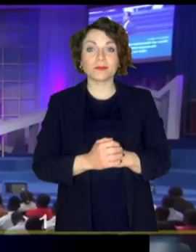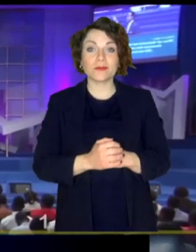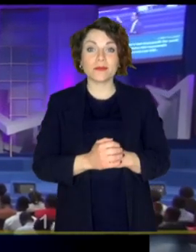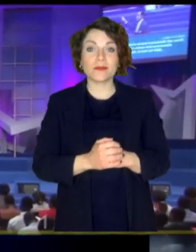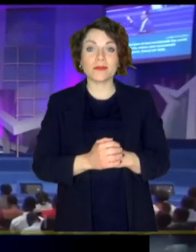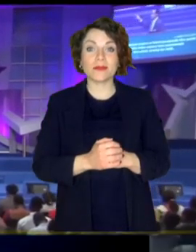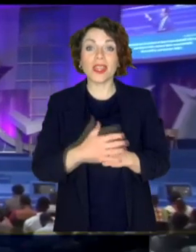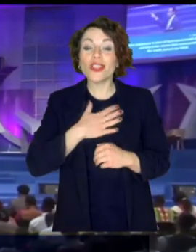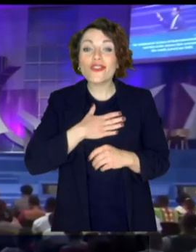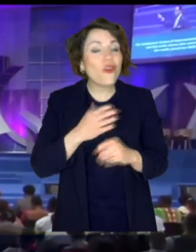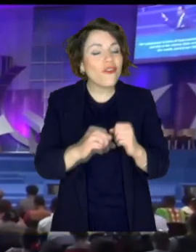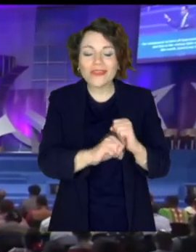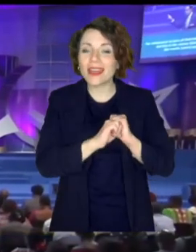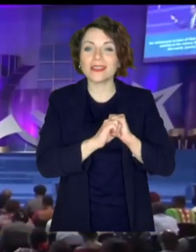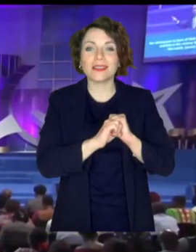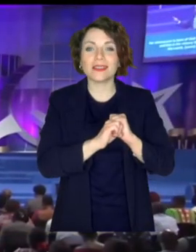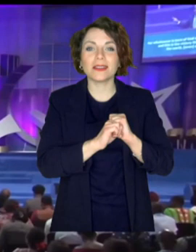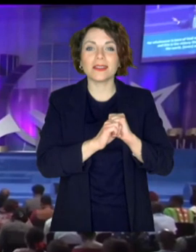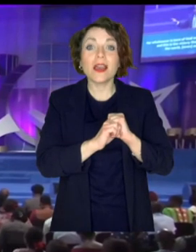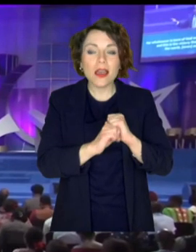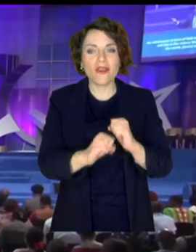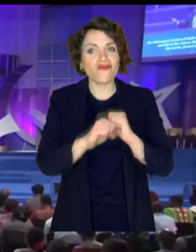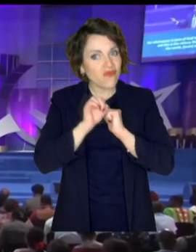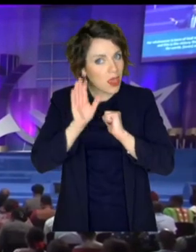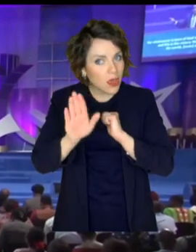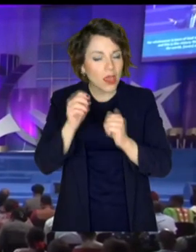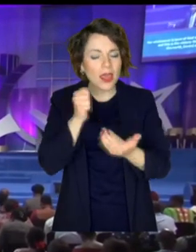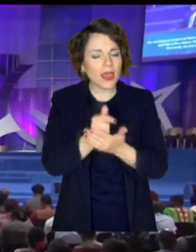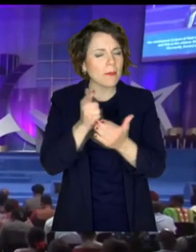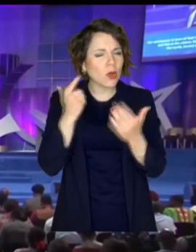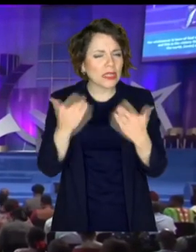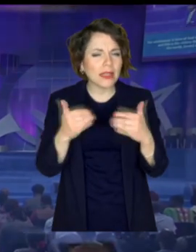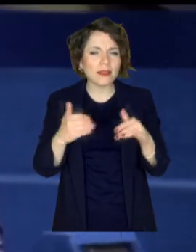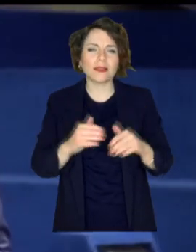La nostra fede. Quanto è importante la tua fede?